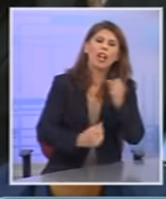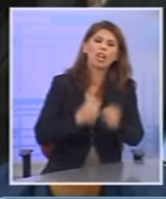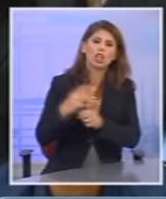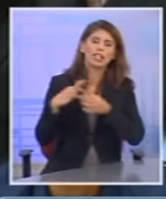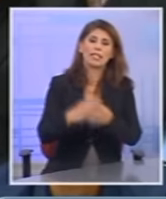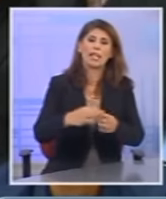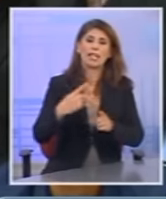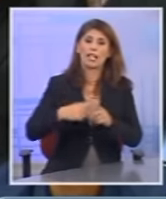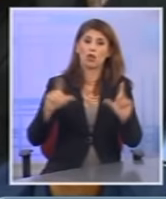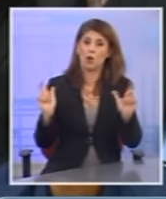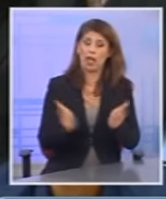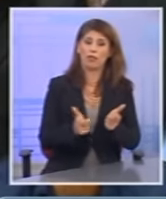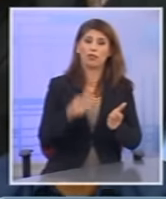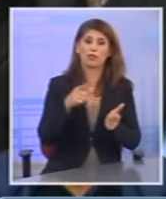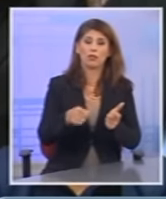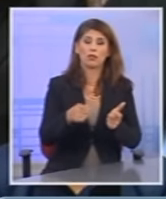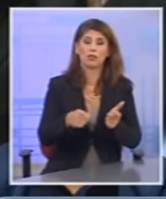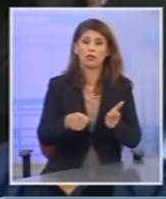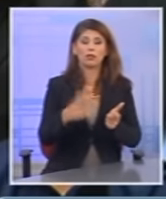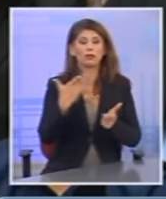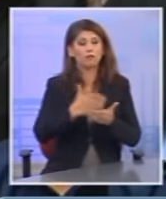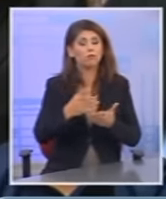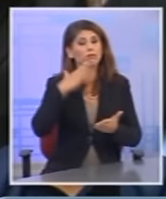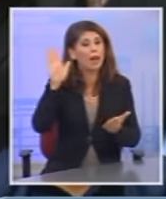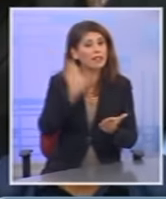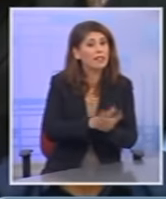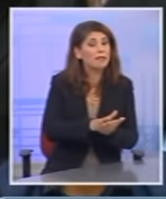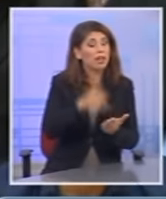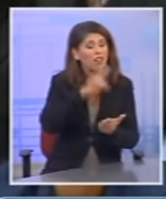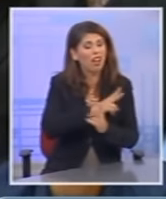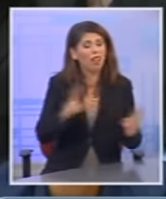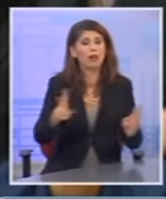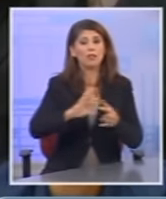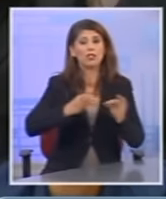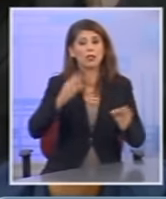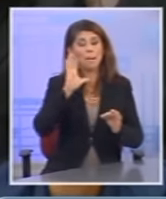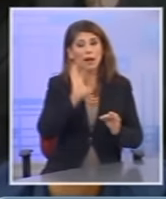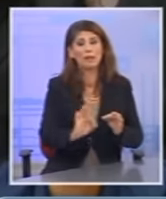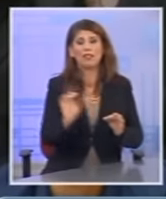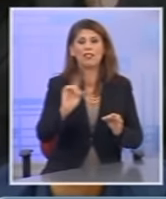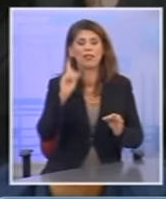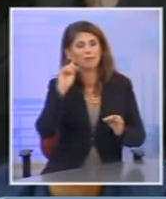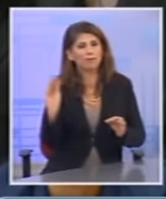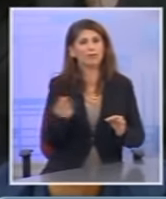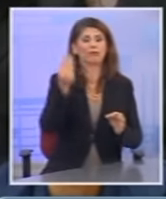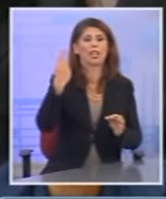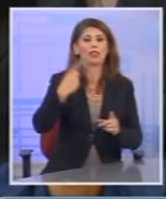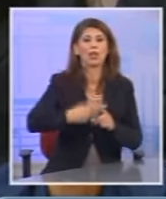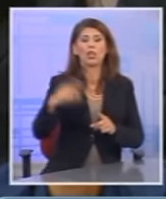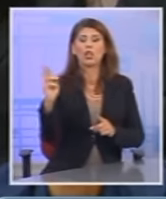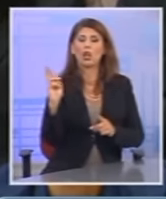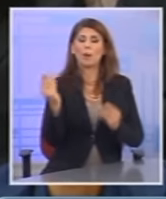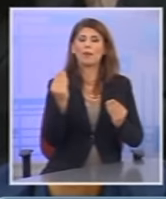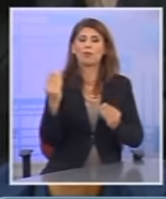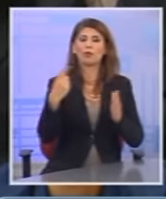έθνους είναι διάτορα μαρτυρημένη από την ιστορική πραγματικότητα και δεν είναι απλώς εφεύρημα του ελληνικού ρομαντισμού